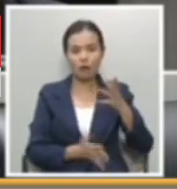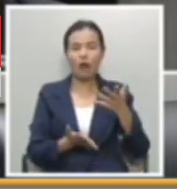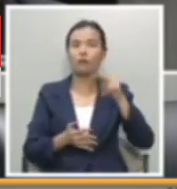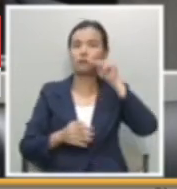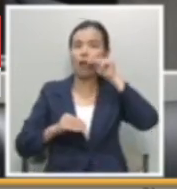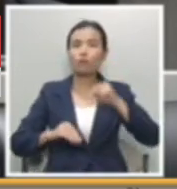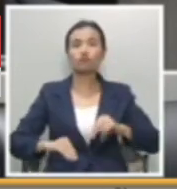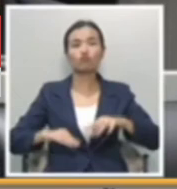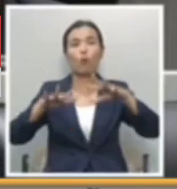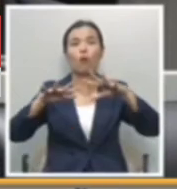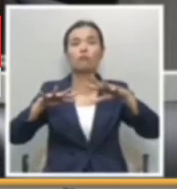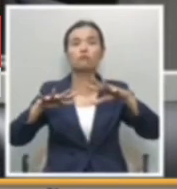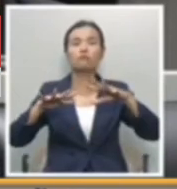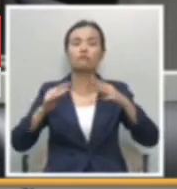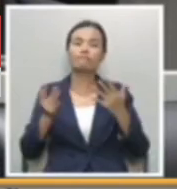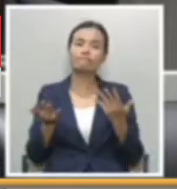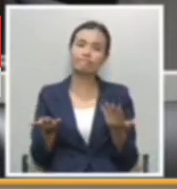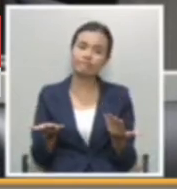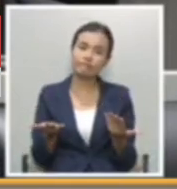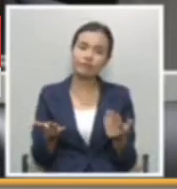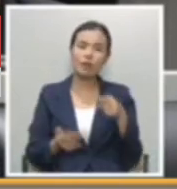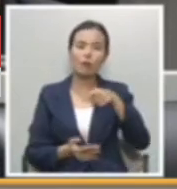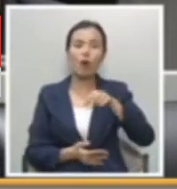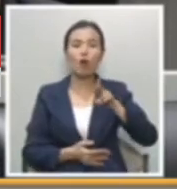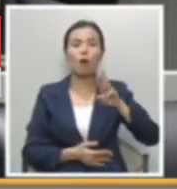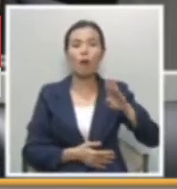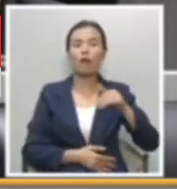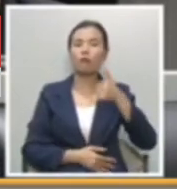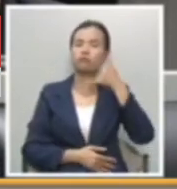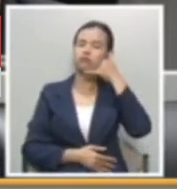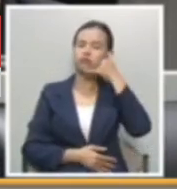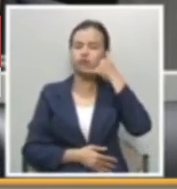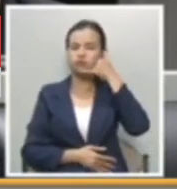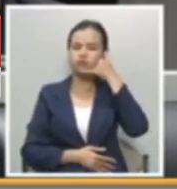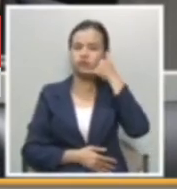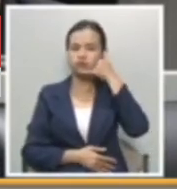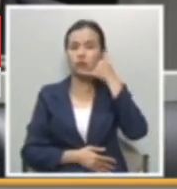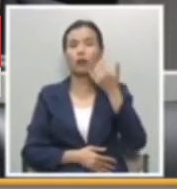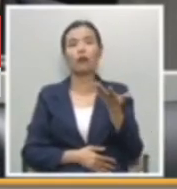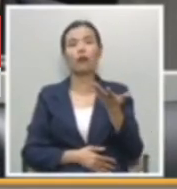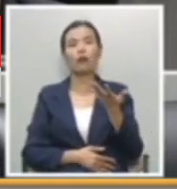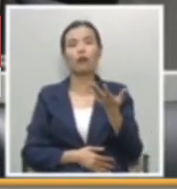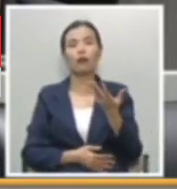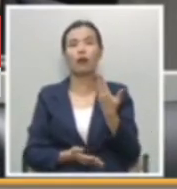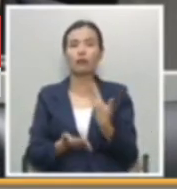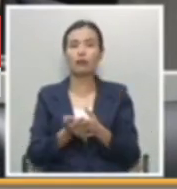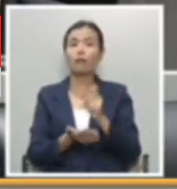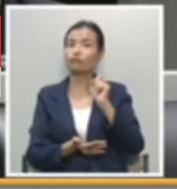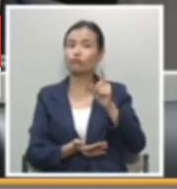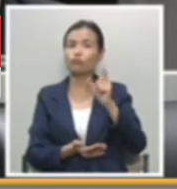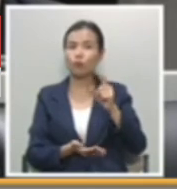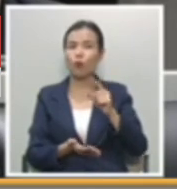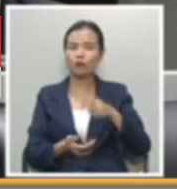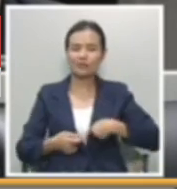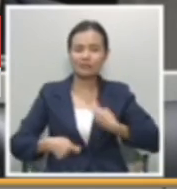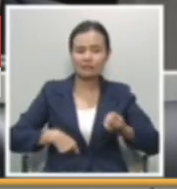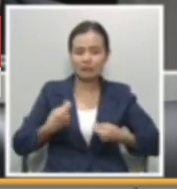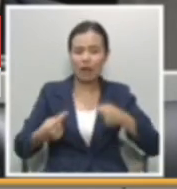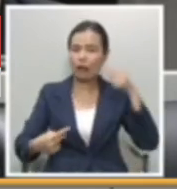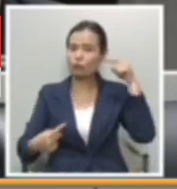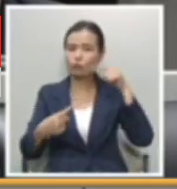ท่วมเป็นไงครับครม.ต้องไปนั่งรับโทรศัพท์กันเนี่ยเพราะงบฉุกเฉินมันโดนใช้อย่างไม่ถูกจุด